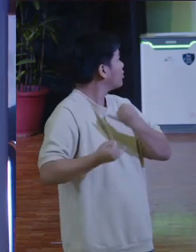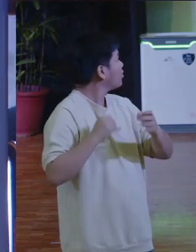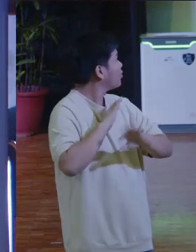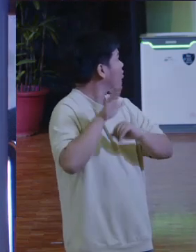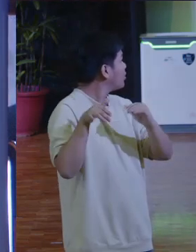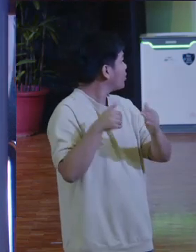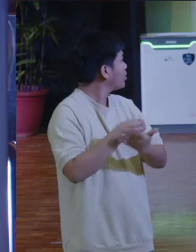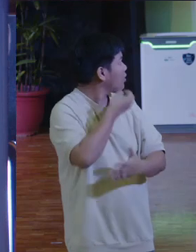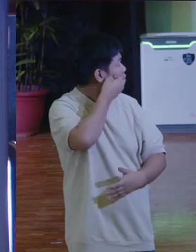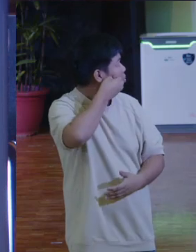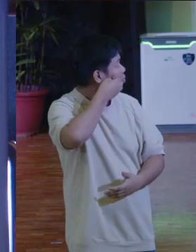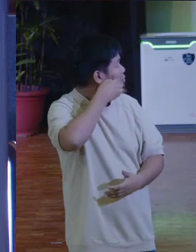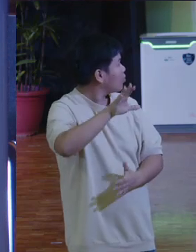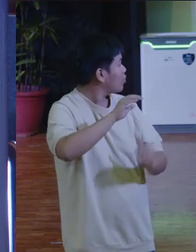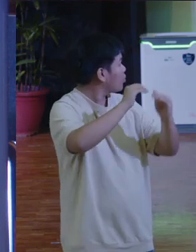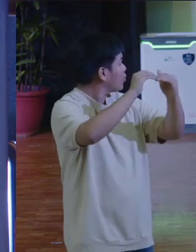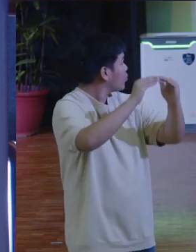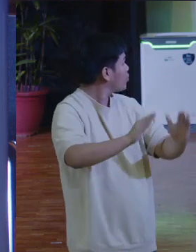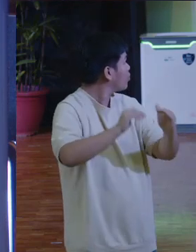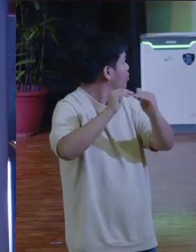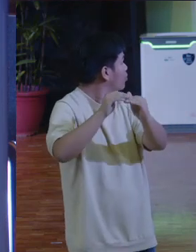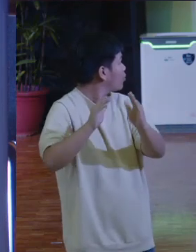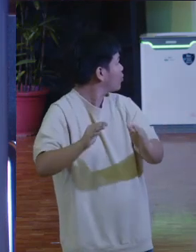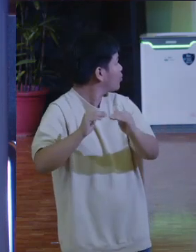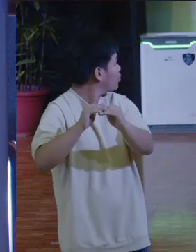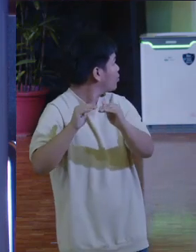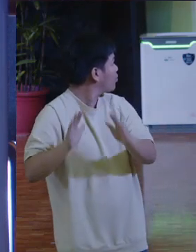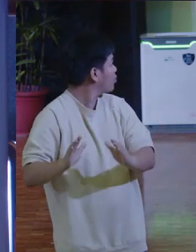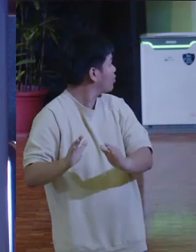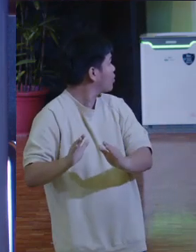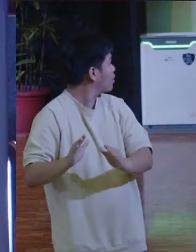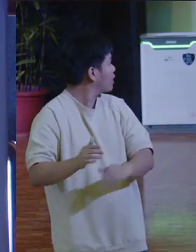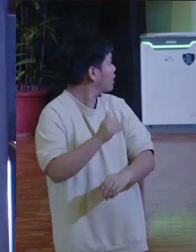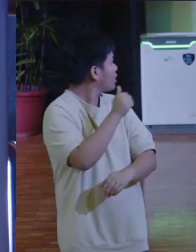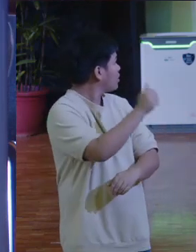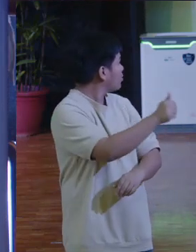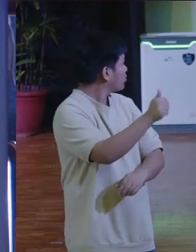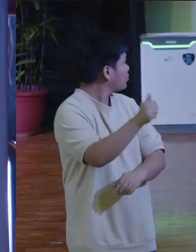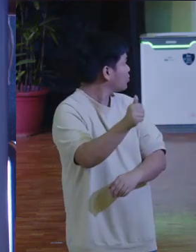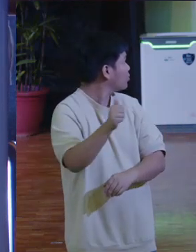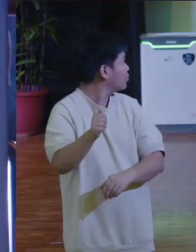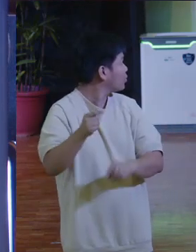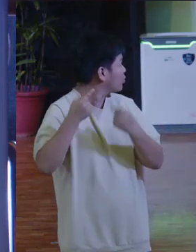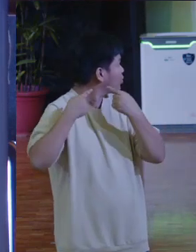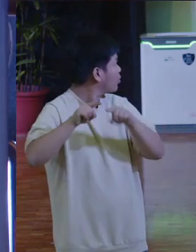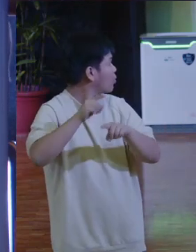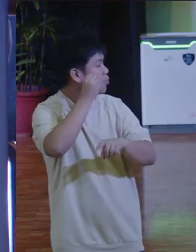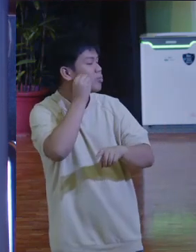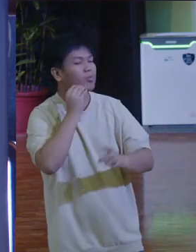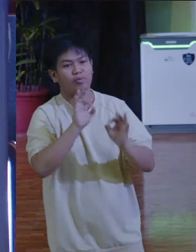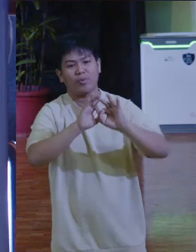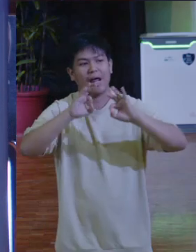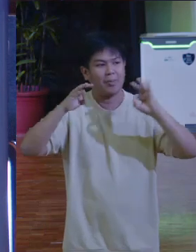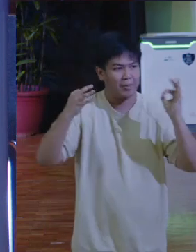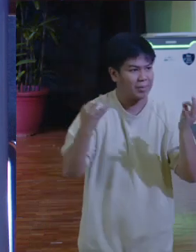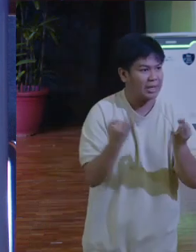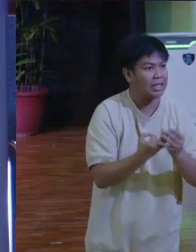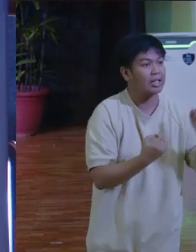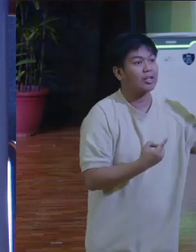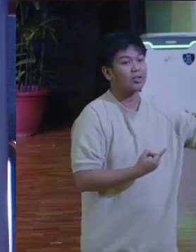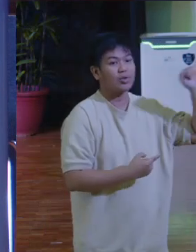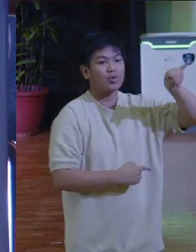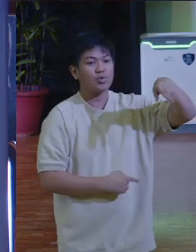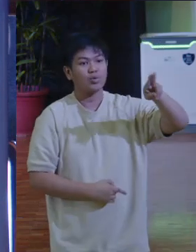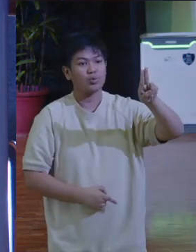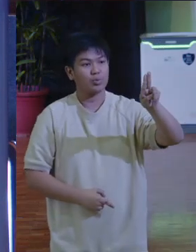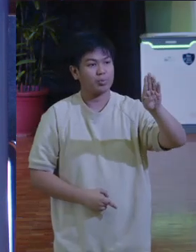you when each of you shall return to his property and each of you shall return to his clan.